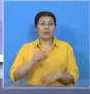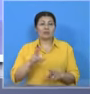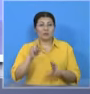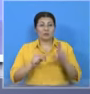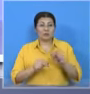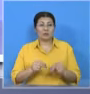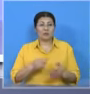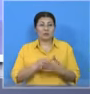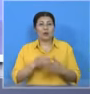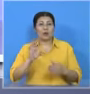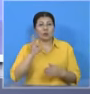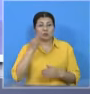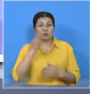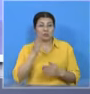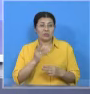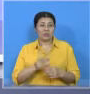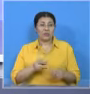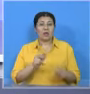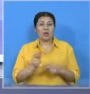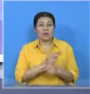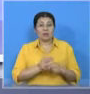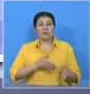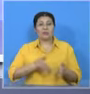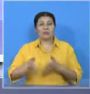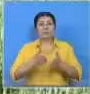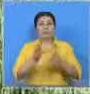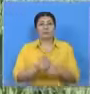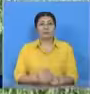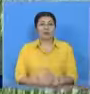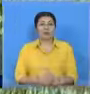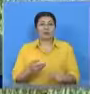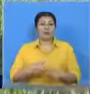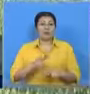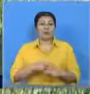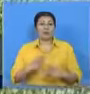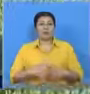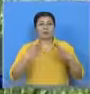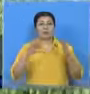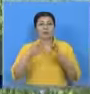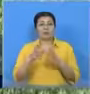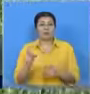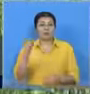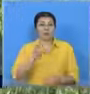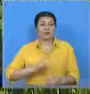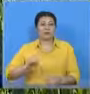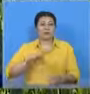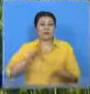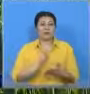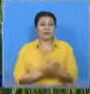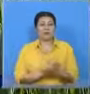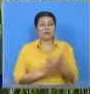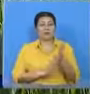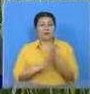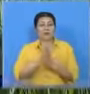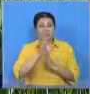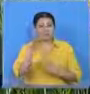отремонтированы дороги, а к концу года решится вопрос с газификацией. Это одно из крупнейших хозяйств района. Оно занимается выращиванием